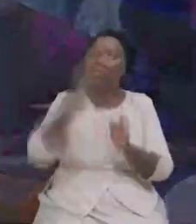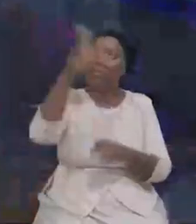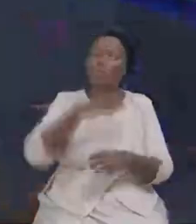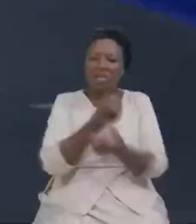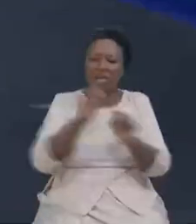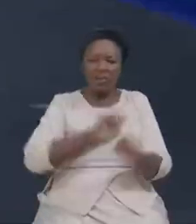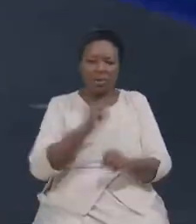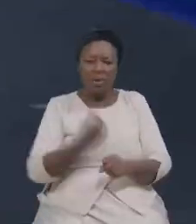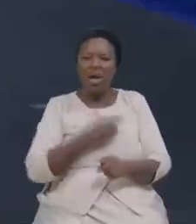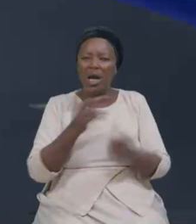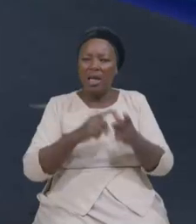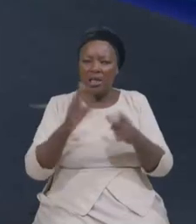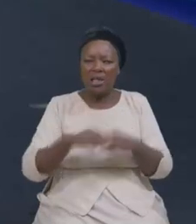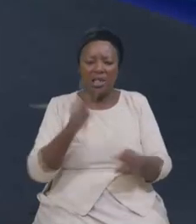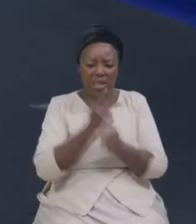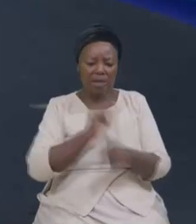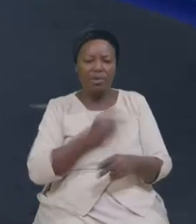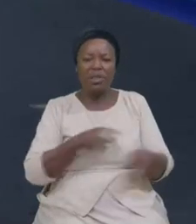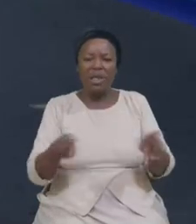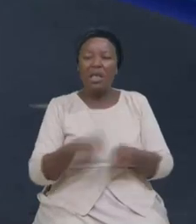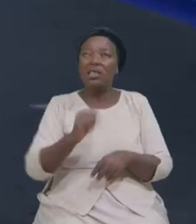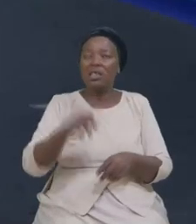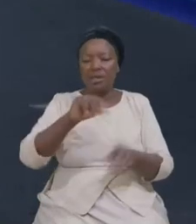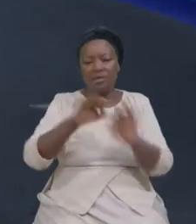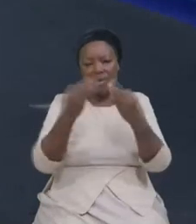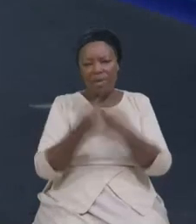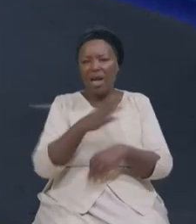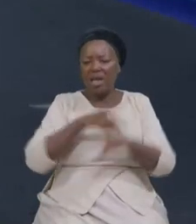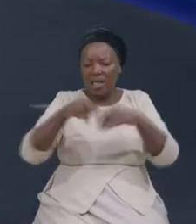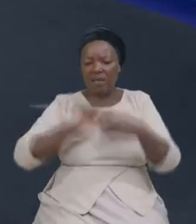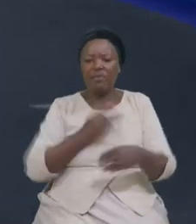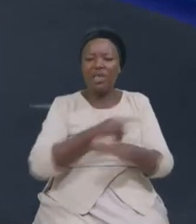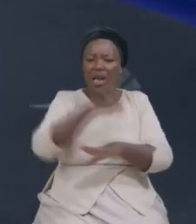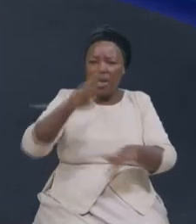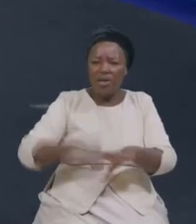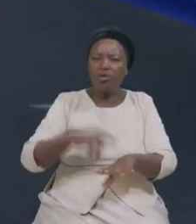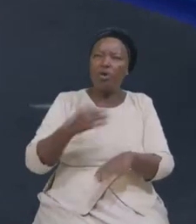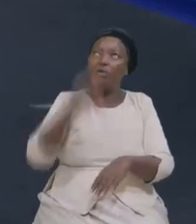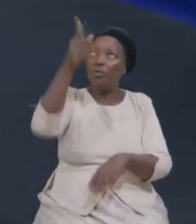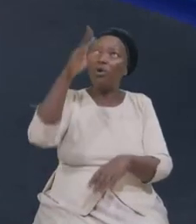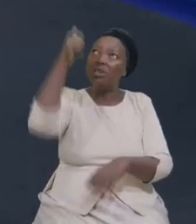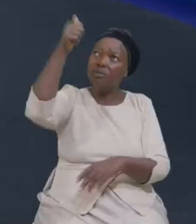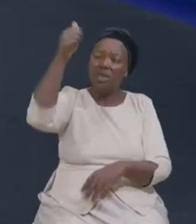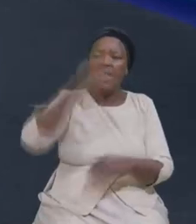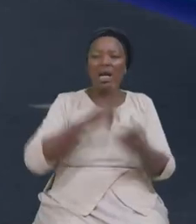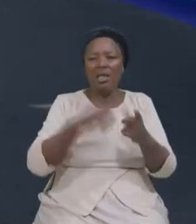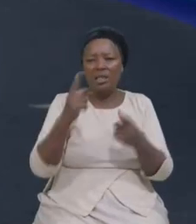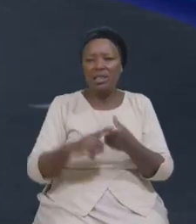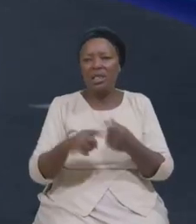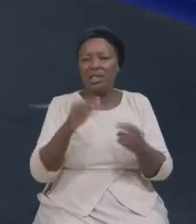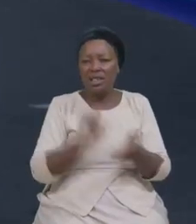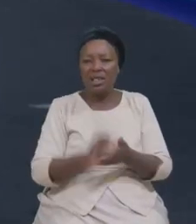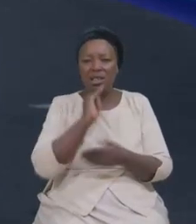et il nous donne la nature de Dieu lui-même. Voici l'être humain et le Seigneur